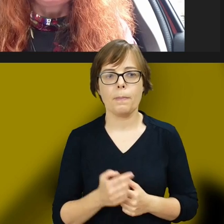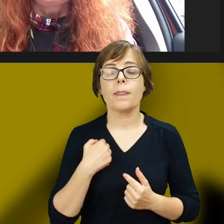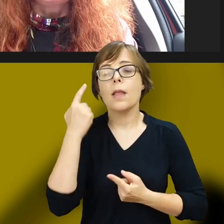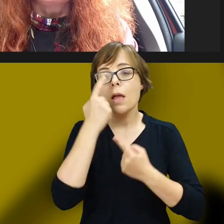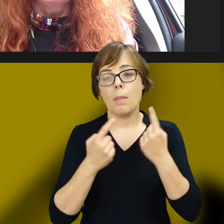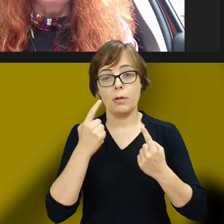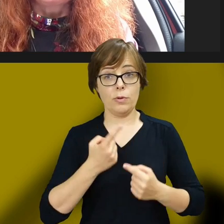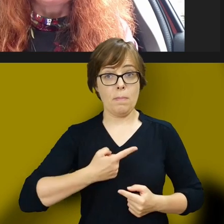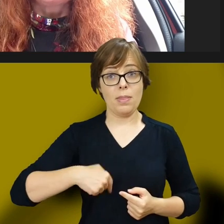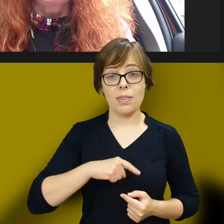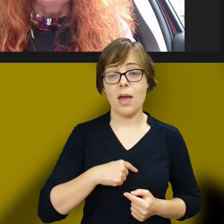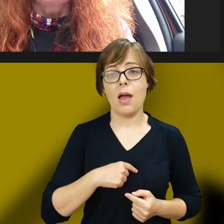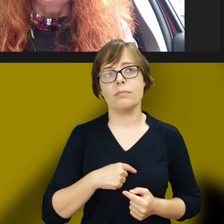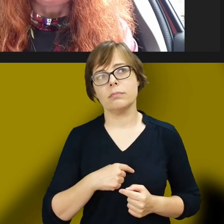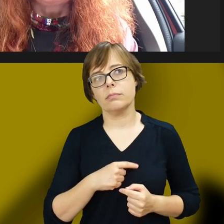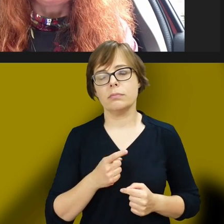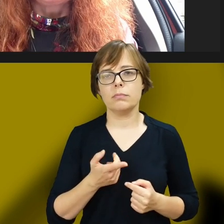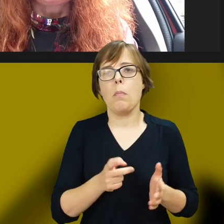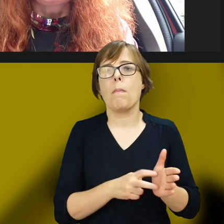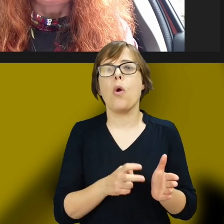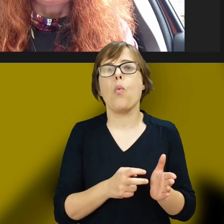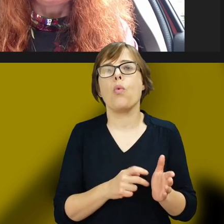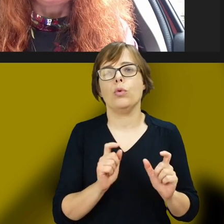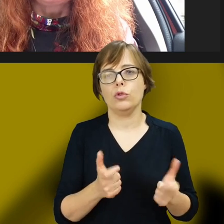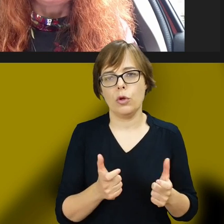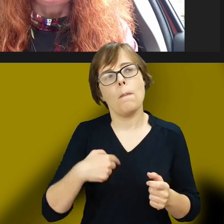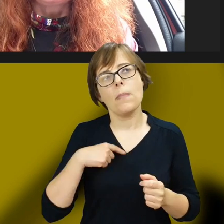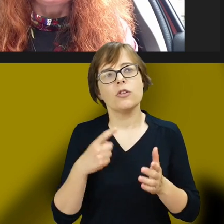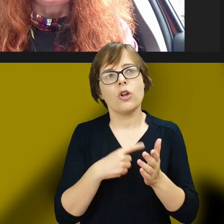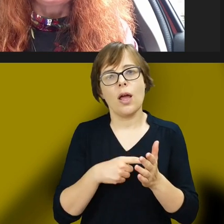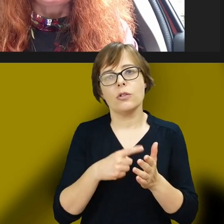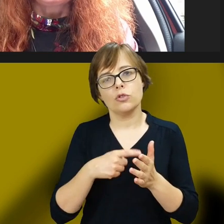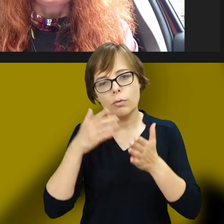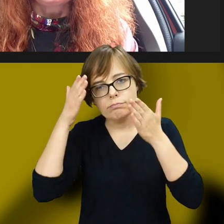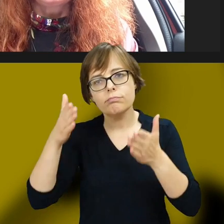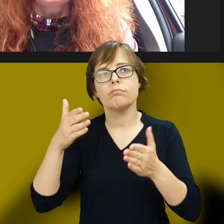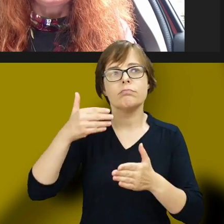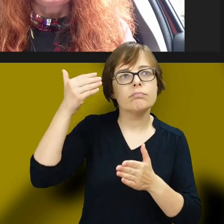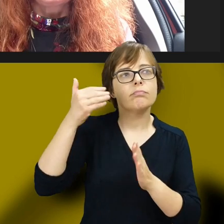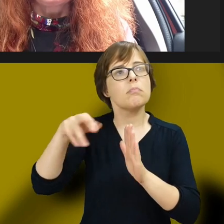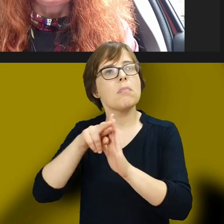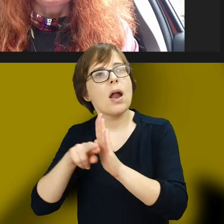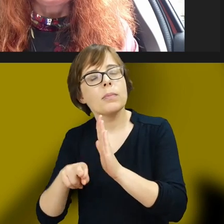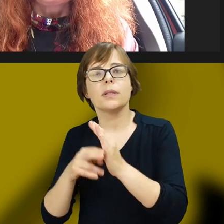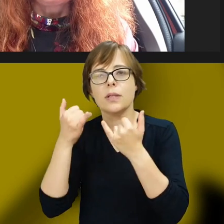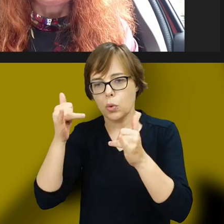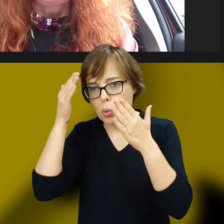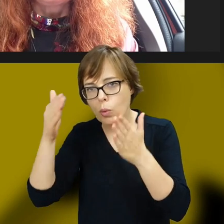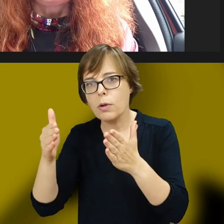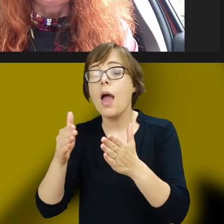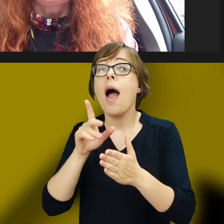nam czasami skupionym na poziomie akademickim, takim prawno-dogmatycznym, to żywego prawa. Aby kształcenie